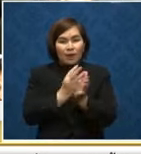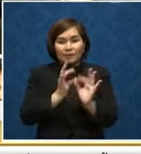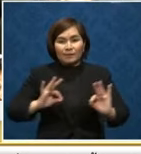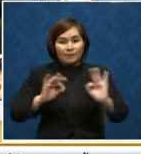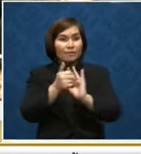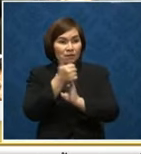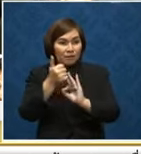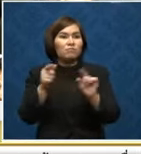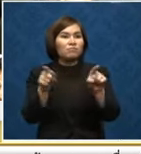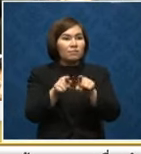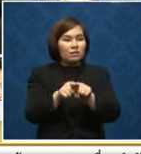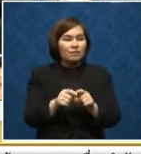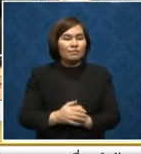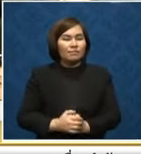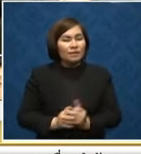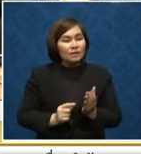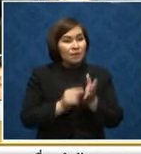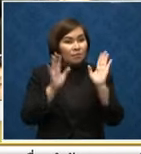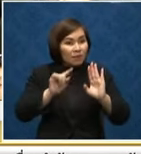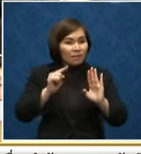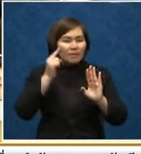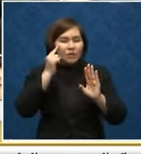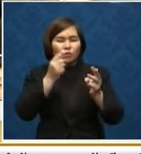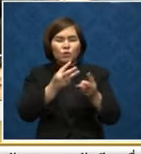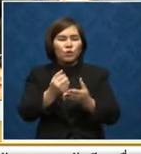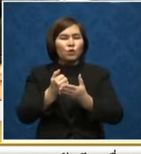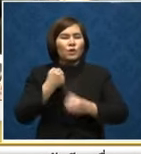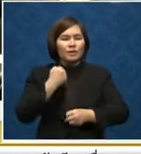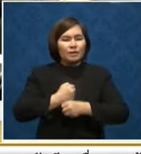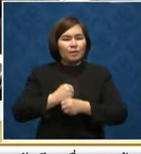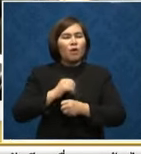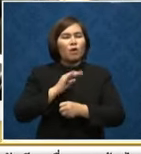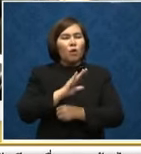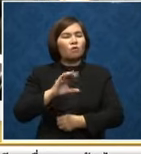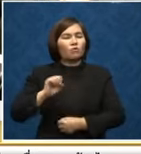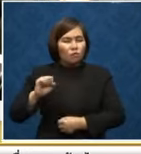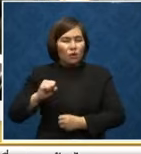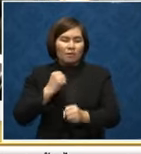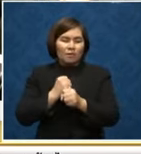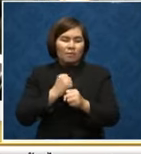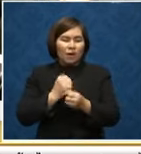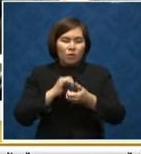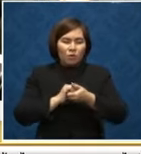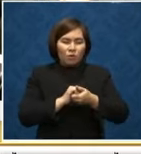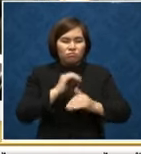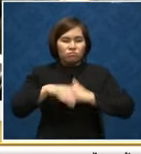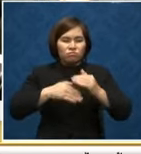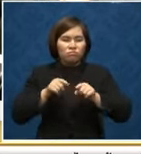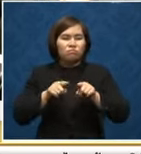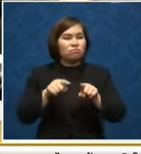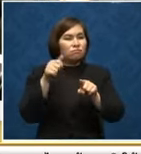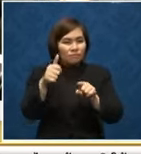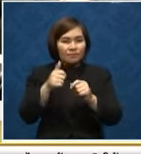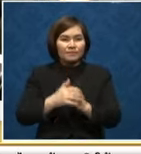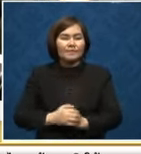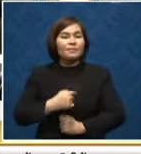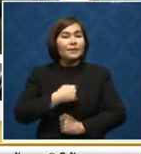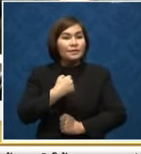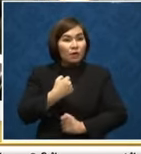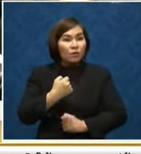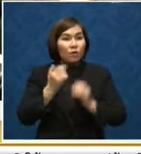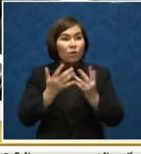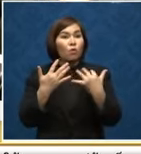ยครับคิดว่าแบบนี้การทำหน้าที่ของพวกเราในสมัยนี้ก็น่าจะเดินหน้าไปด้วยกันดีครับและผมเชื่อมั่นว่าองค์ประชุมไม่